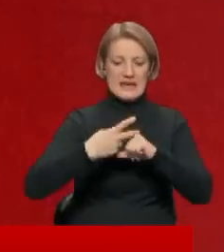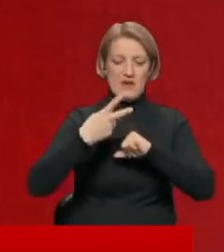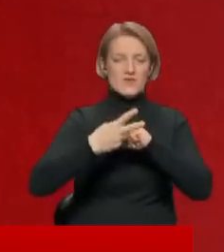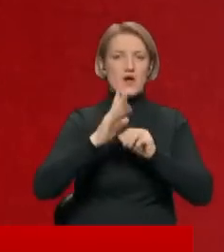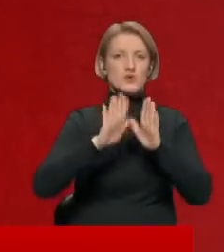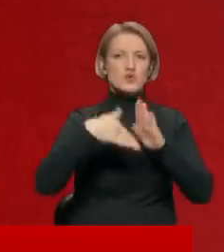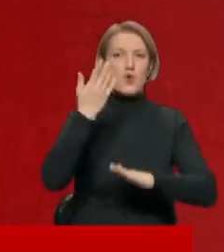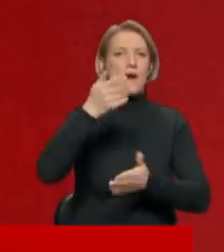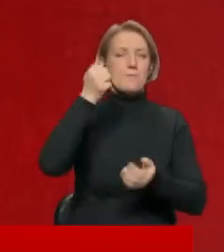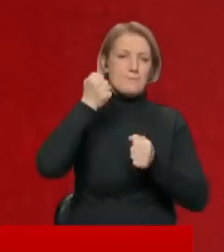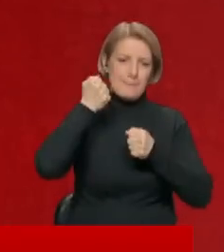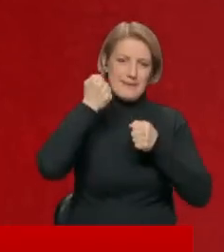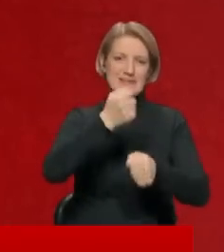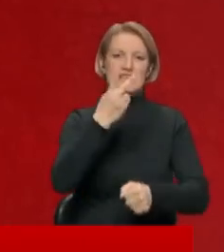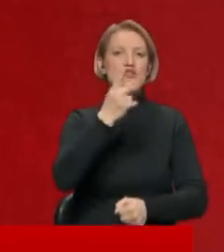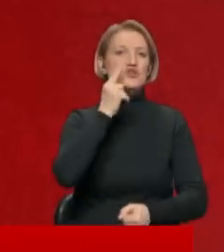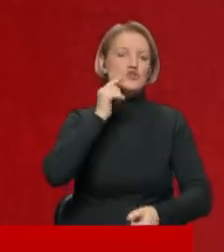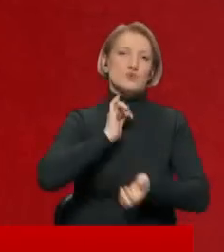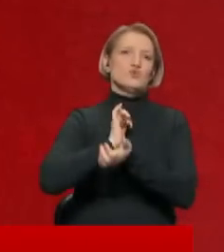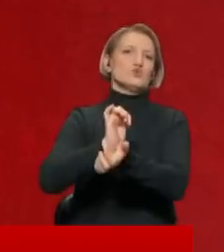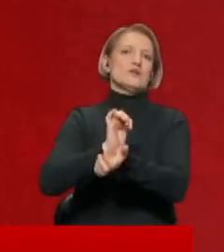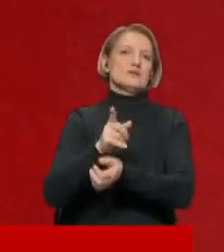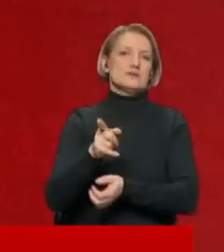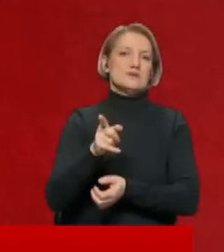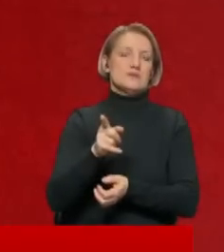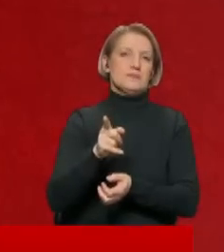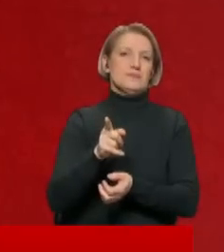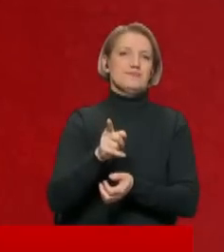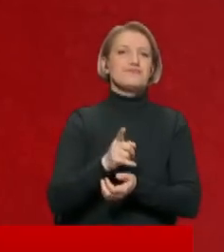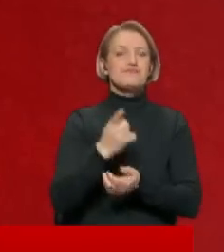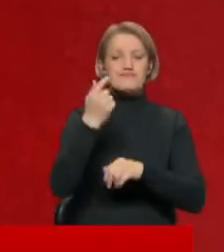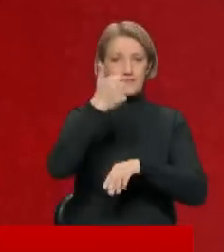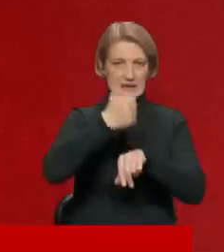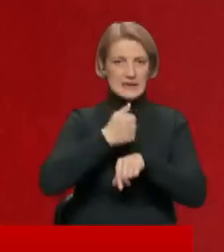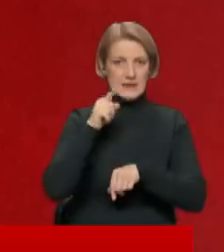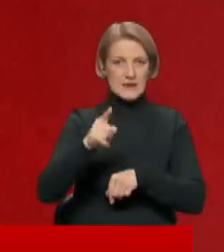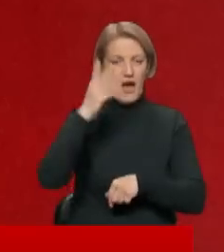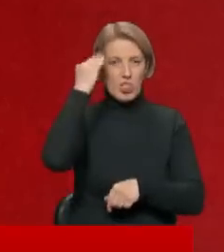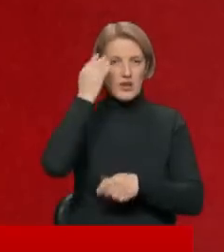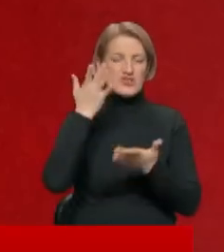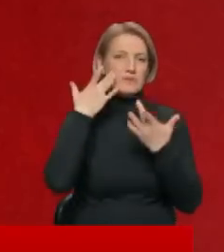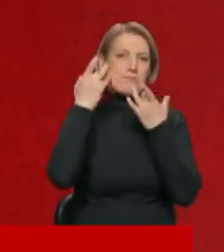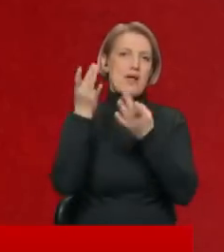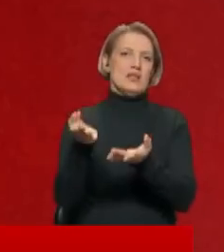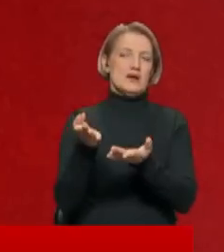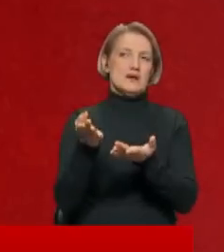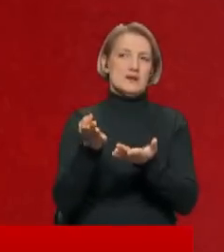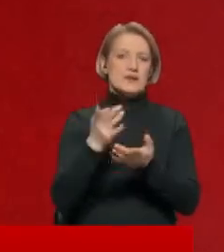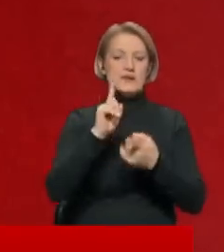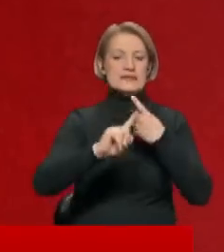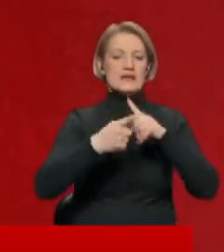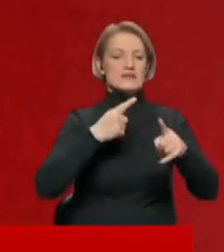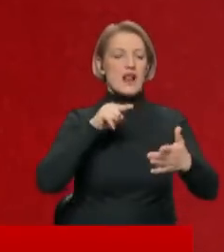sonra ancak baskılarla iki kişiyi tutukladınız iktidarın anlayışı belli yani